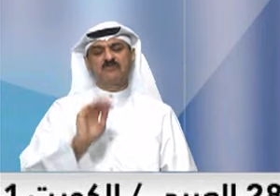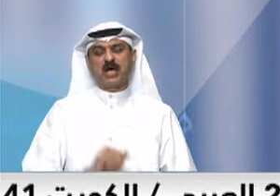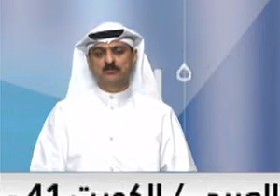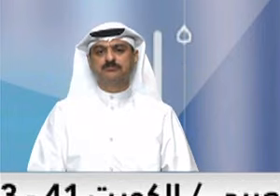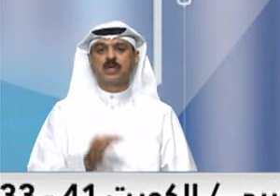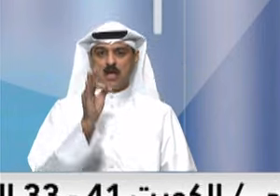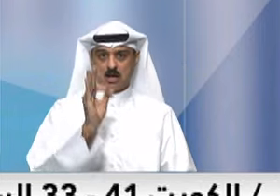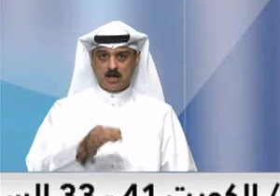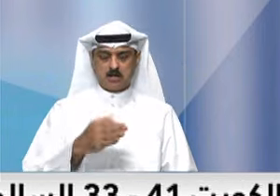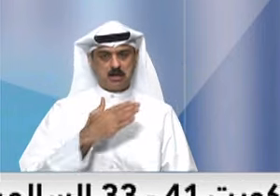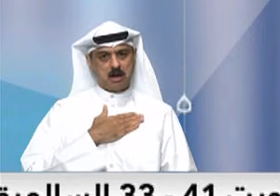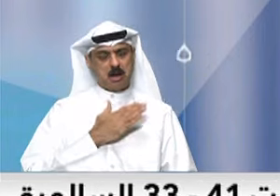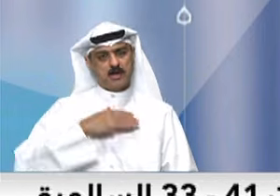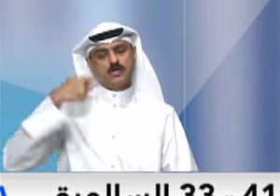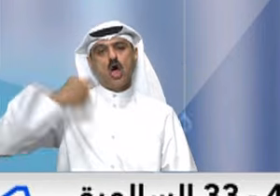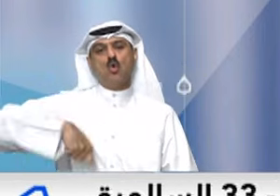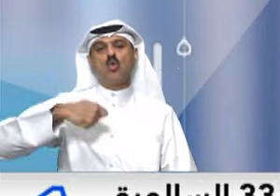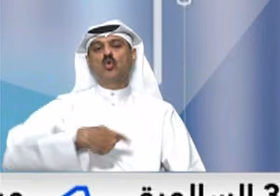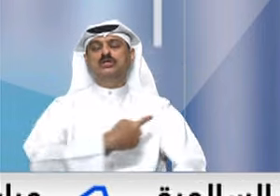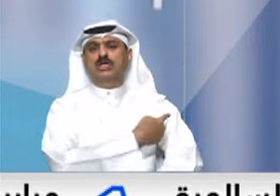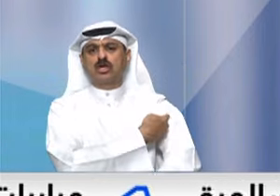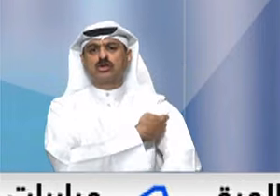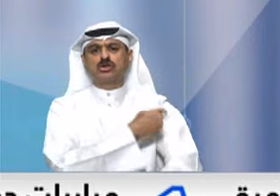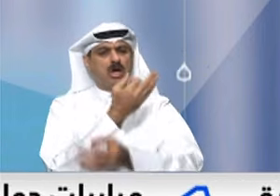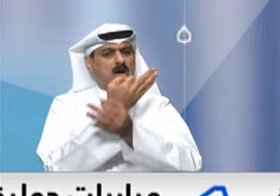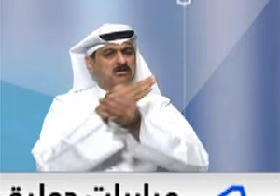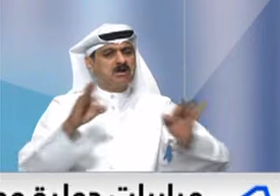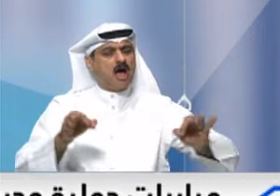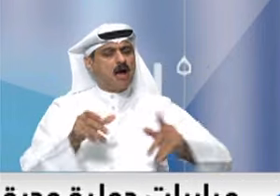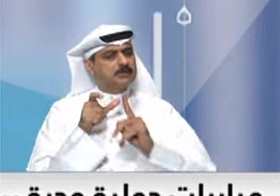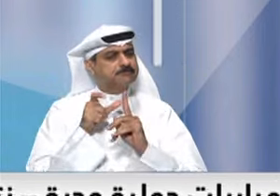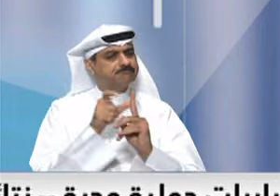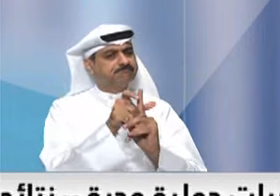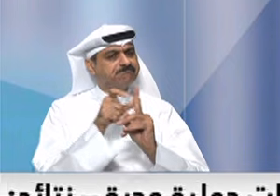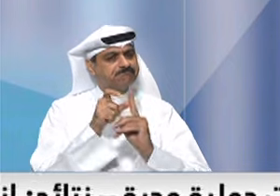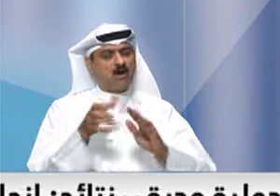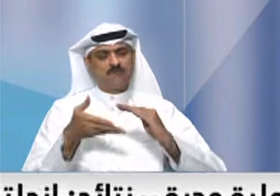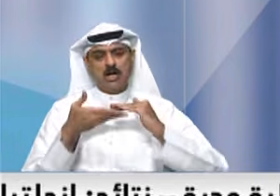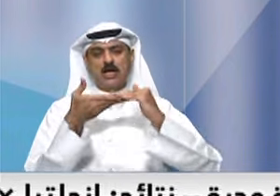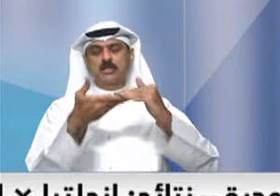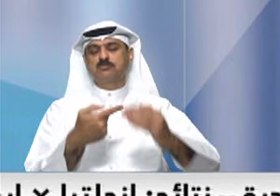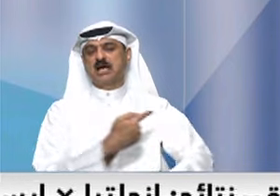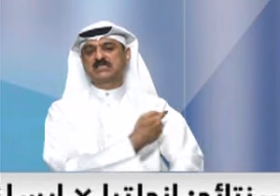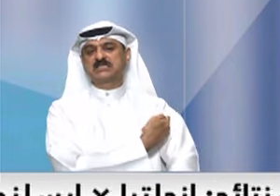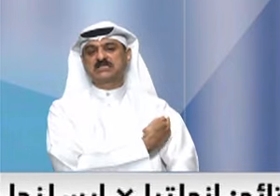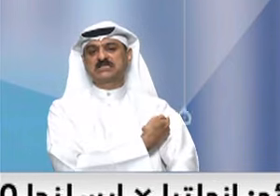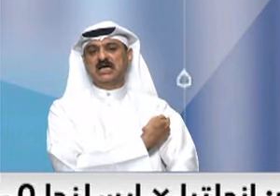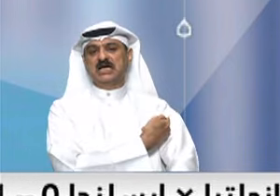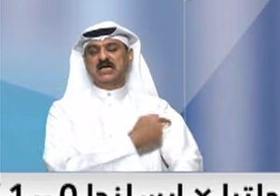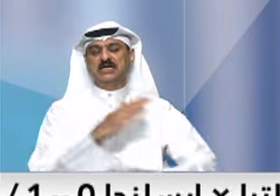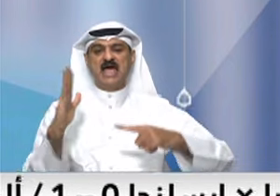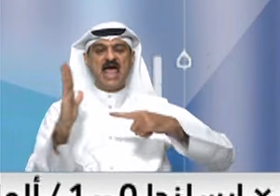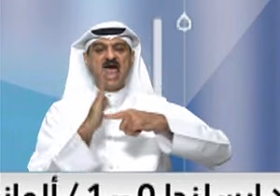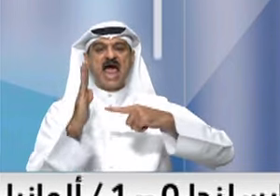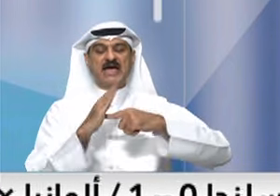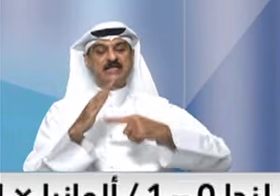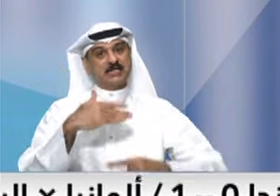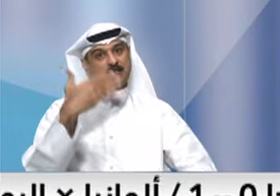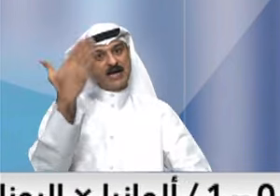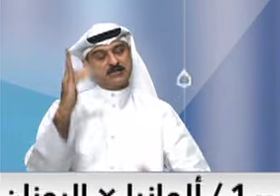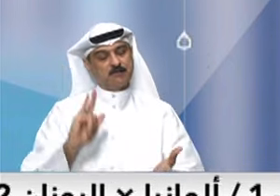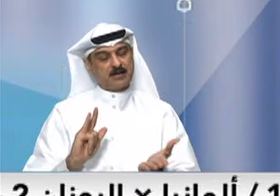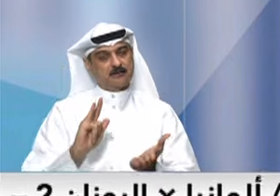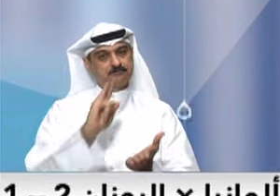مؤكدة حرص وزارة الصحة على توفير سبل الرعاية والخدمة الصحية اللازمة للطلبة بسهولة